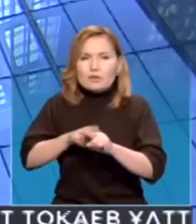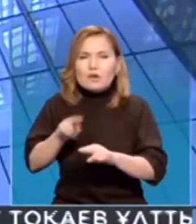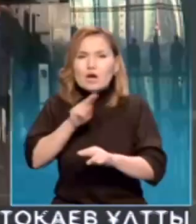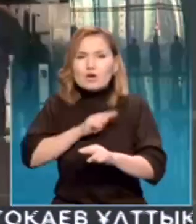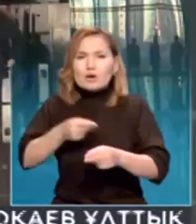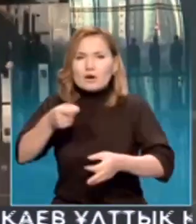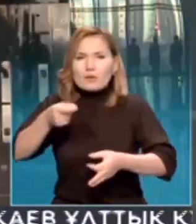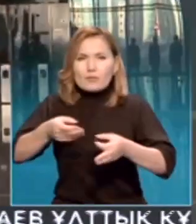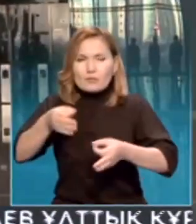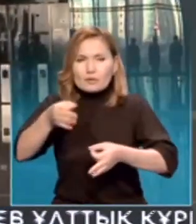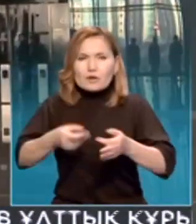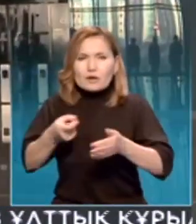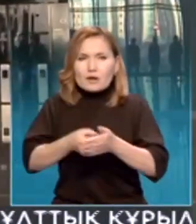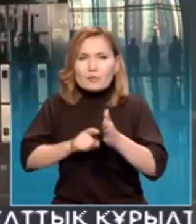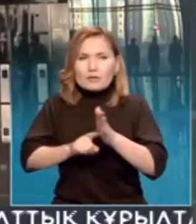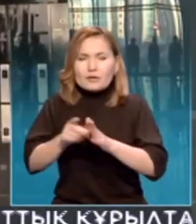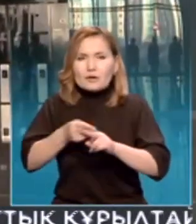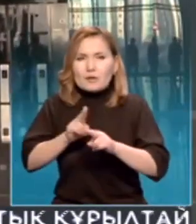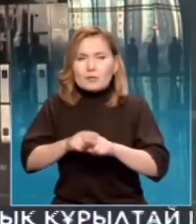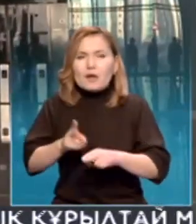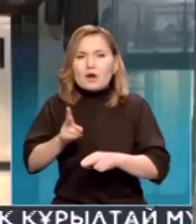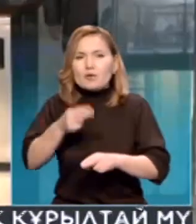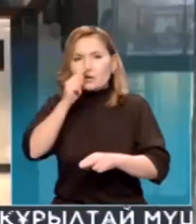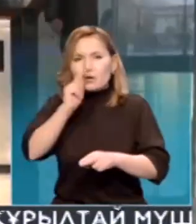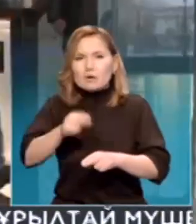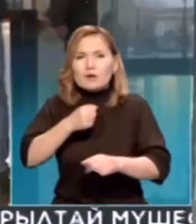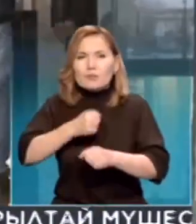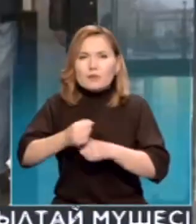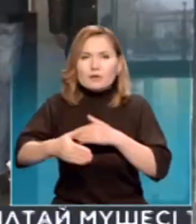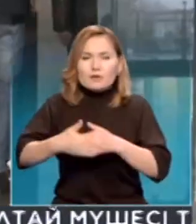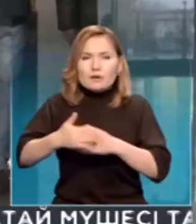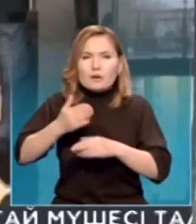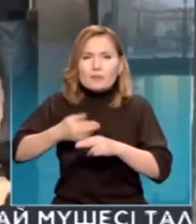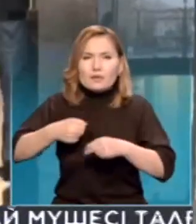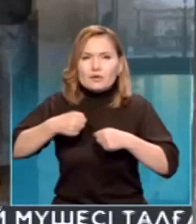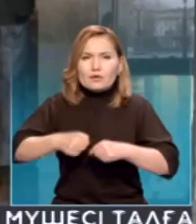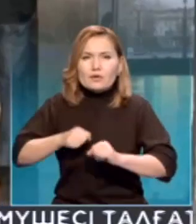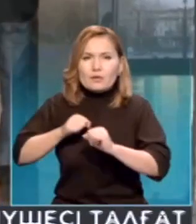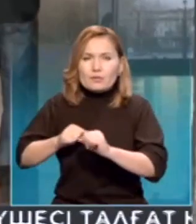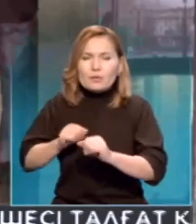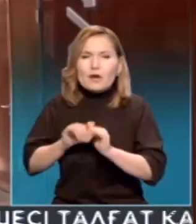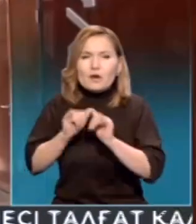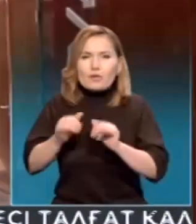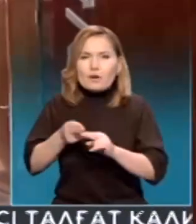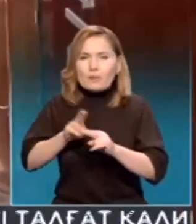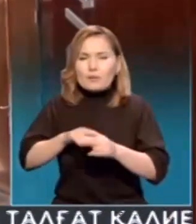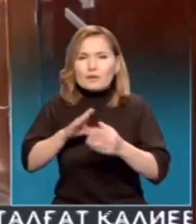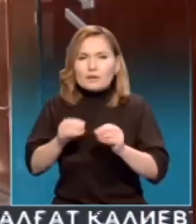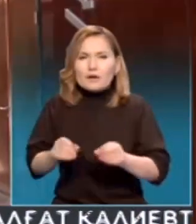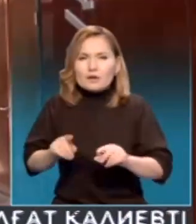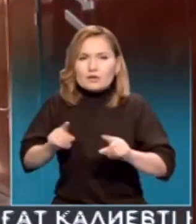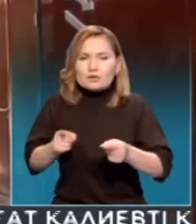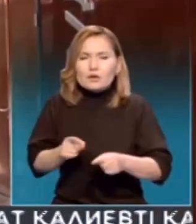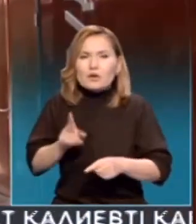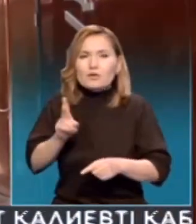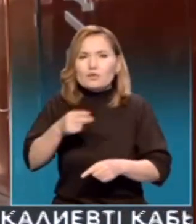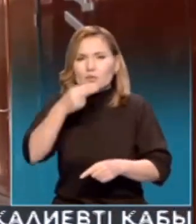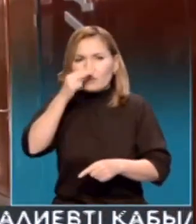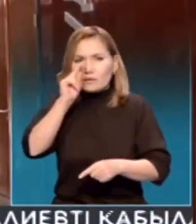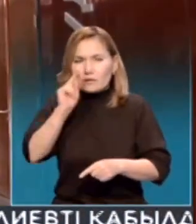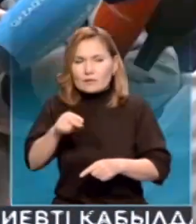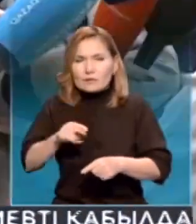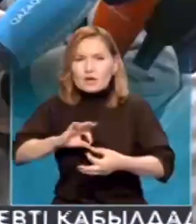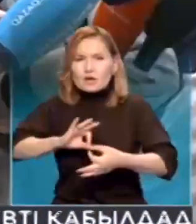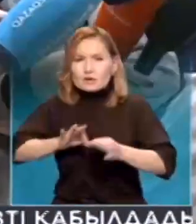жатыр. Ақпарат министрі мұндай әрекеттерді айыптайтынын және бақ өкілдерінің құқығы қорғалатынын жеткізді. Әрі ұсталғандардың артында кімдердің тұрғанын